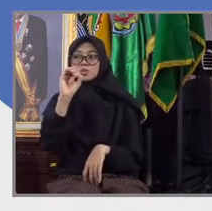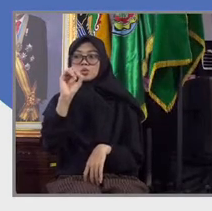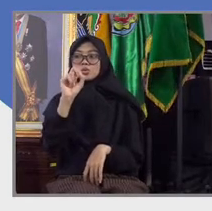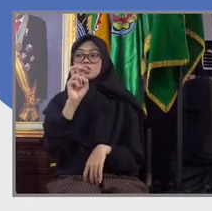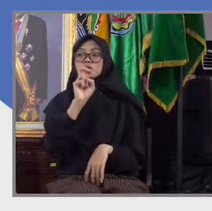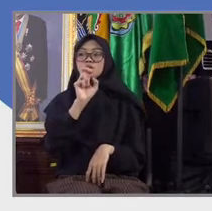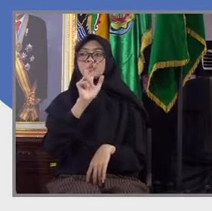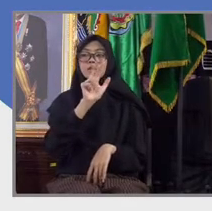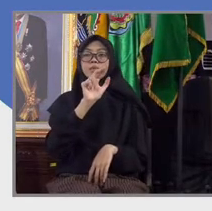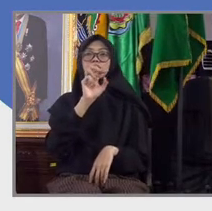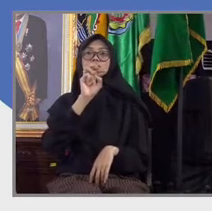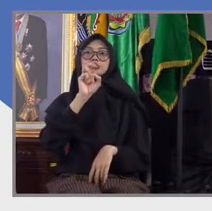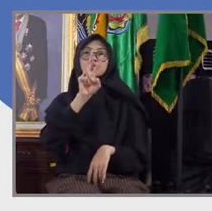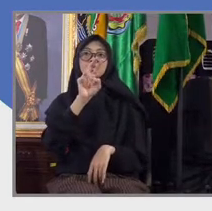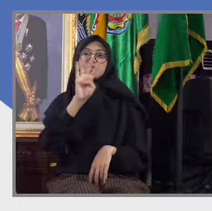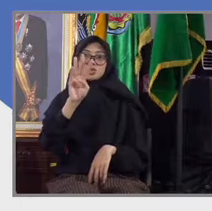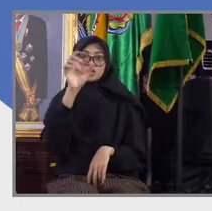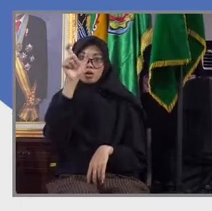31.823 orang.